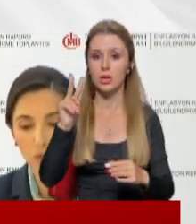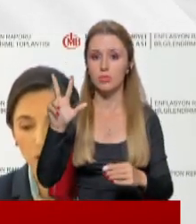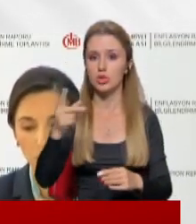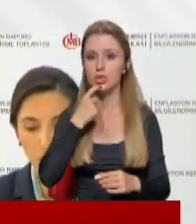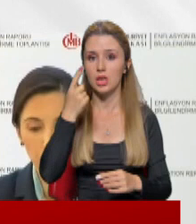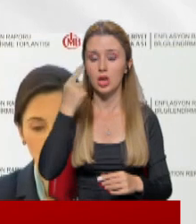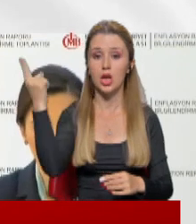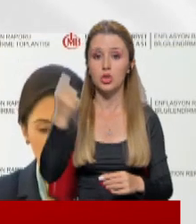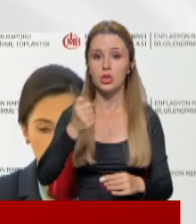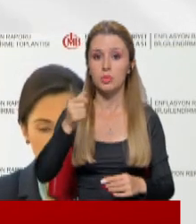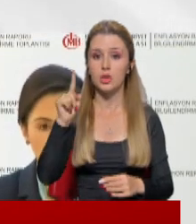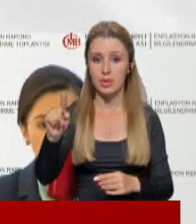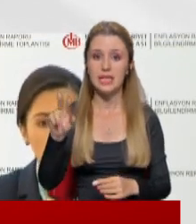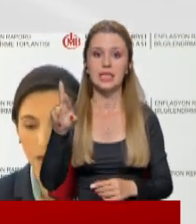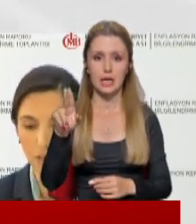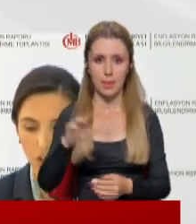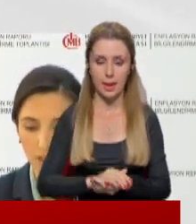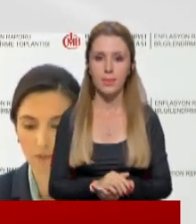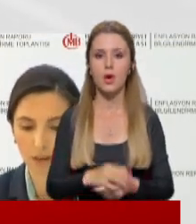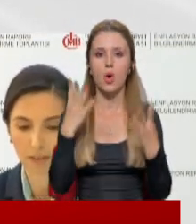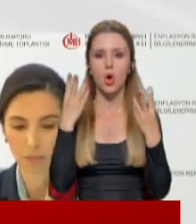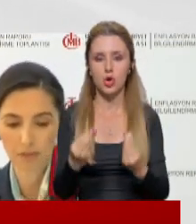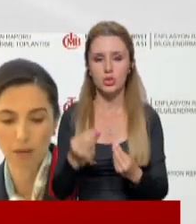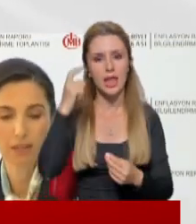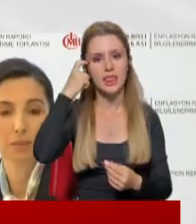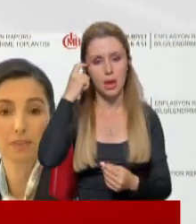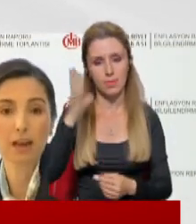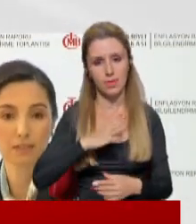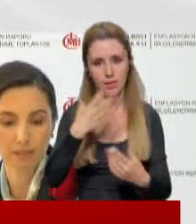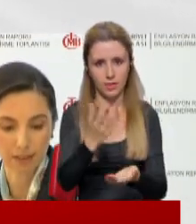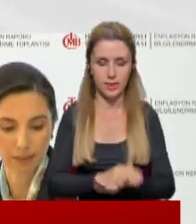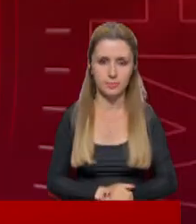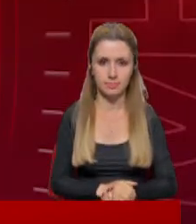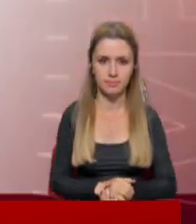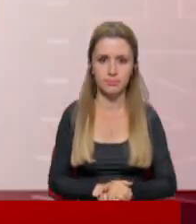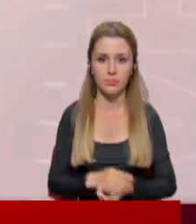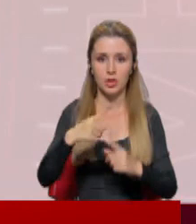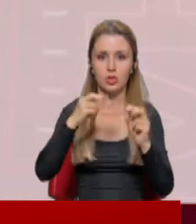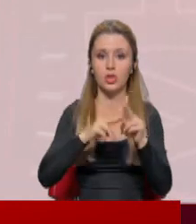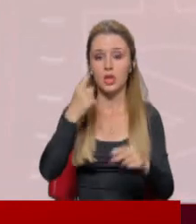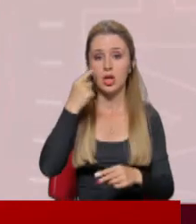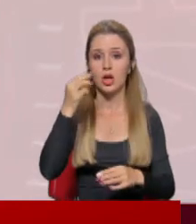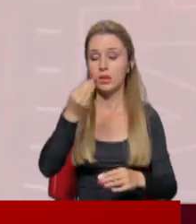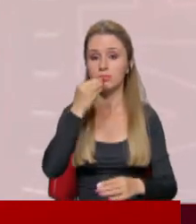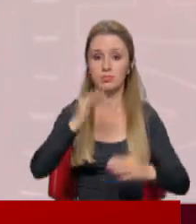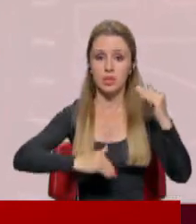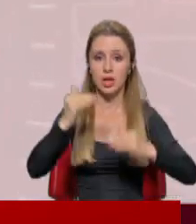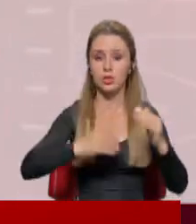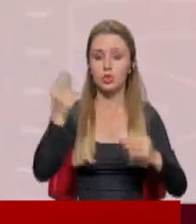yılını %61,5 seviyesinde tamamlayacağını varsayımını tahminlerimize yansıttık tüike göre gıda